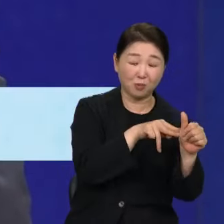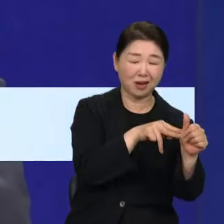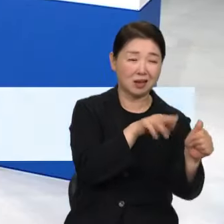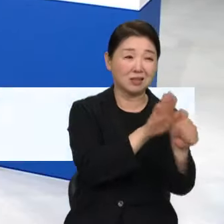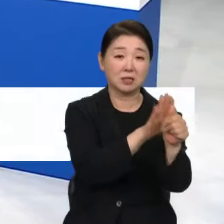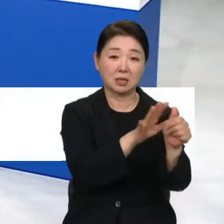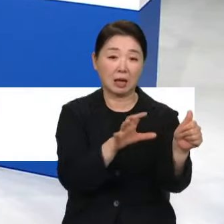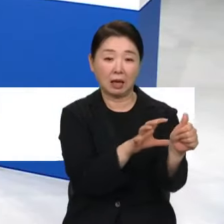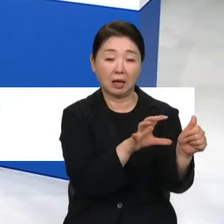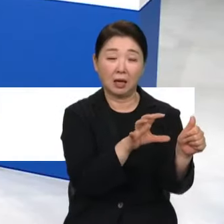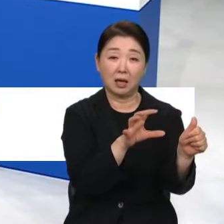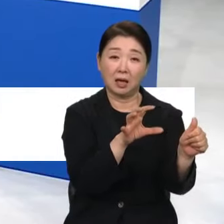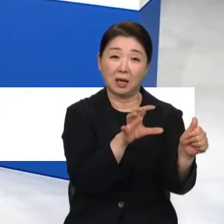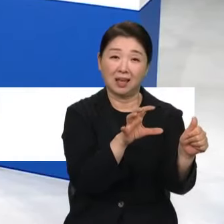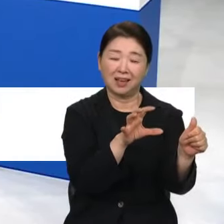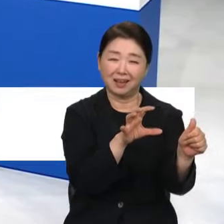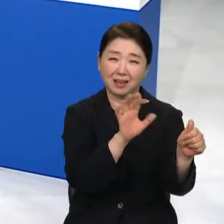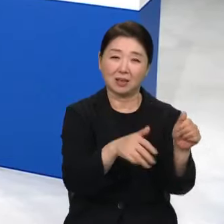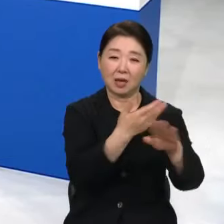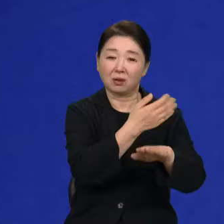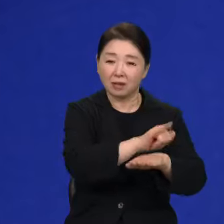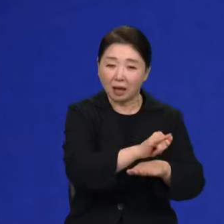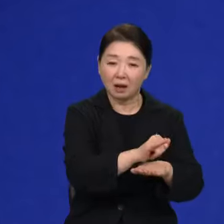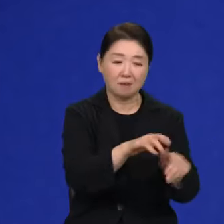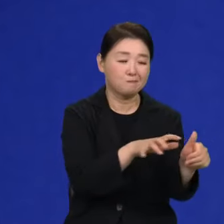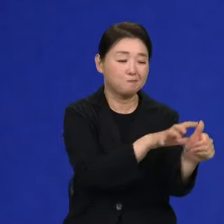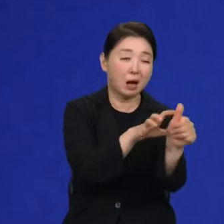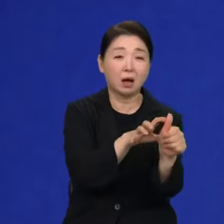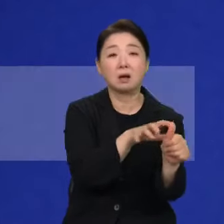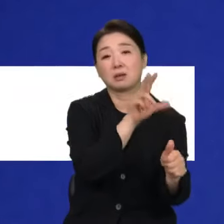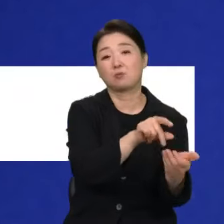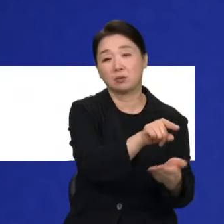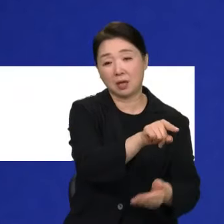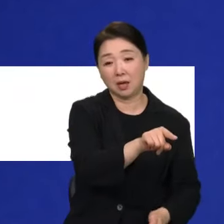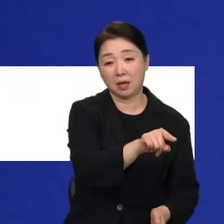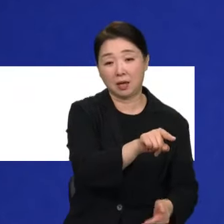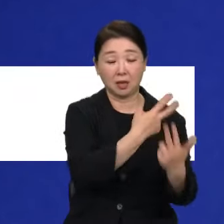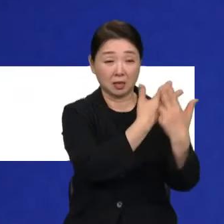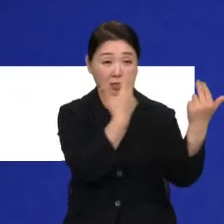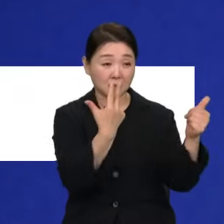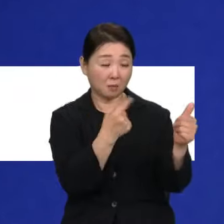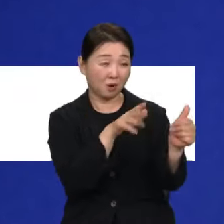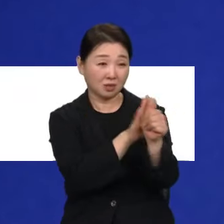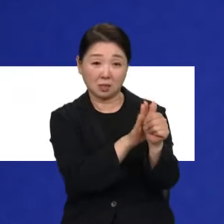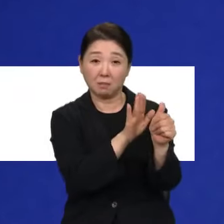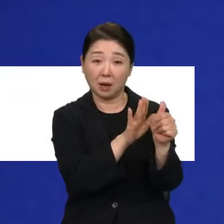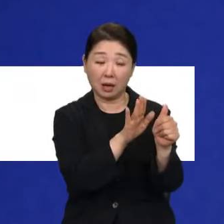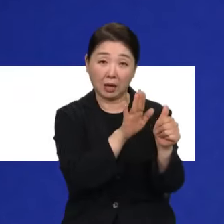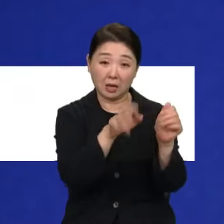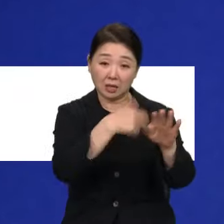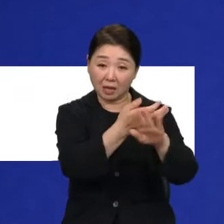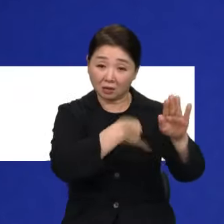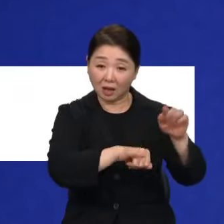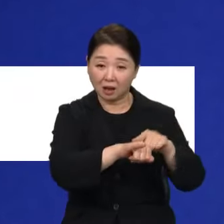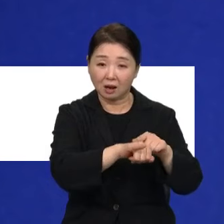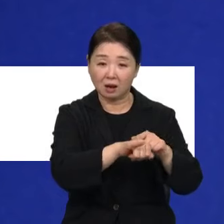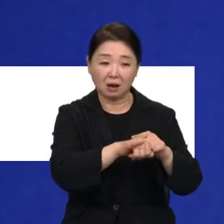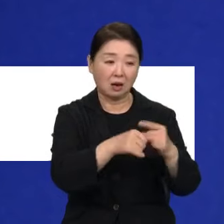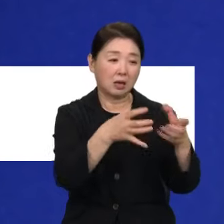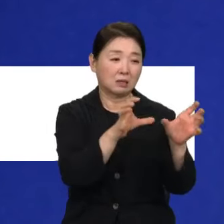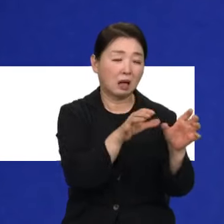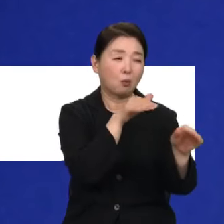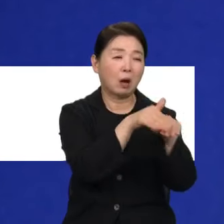지지자 개딸들의 팬덤 정치가 문제라고 했습니다. 이재명 후보를 지지하는 개혁의 딸은 당내 정치에 좀